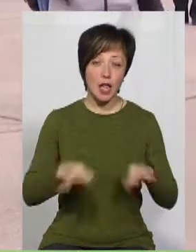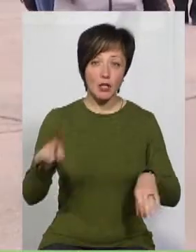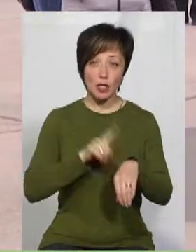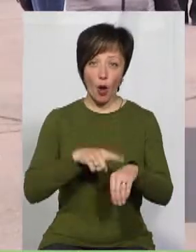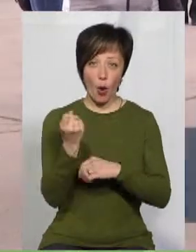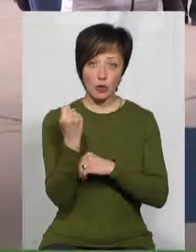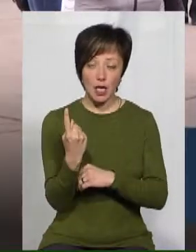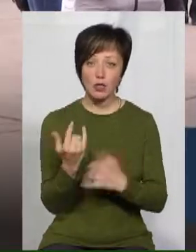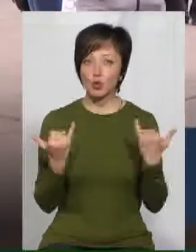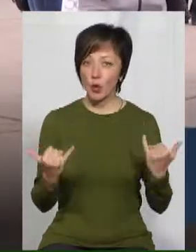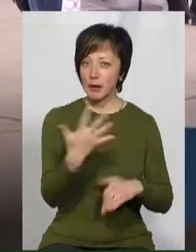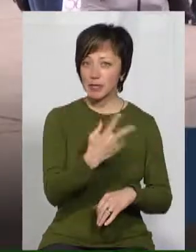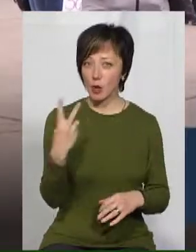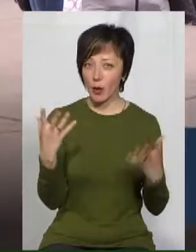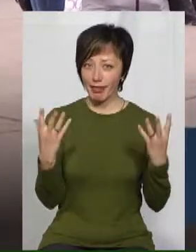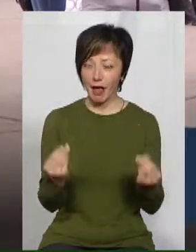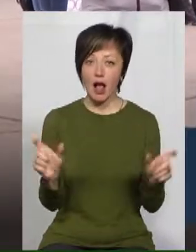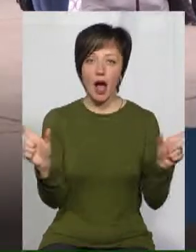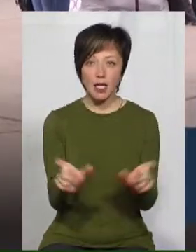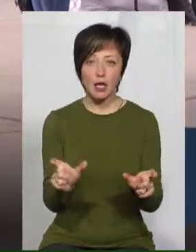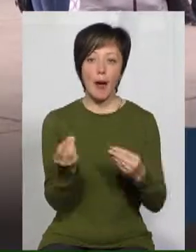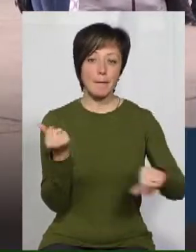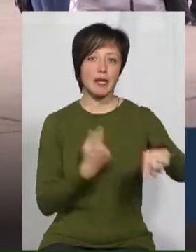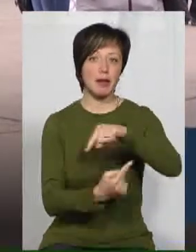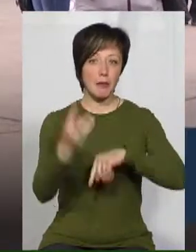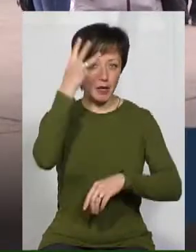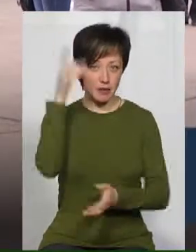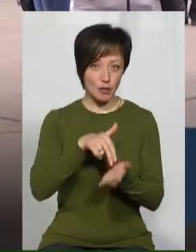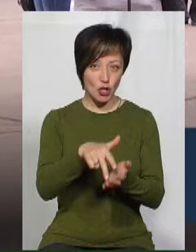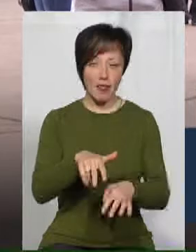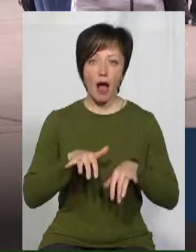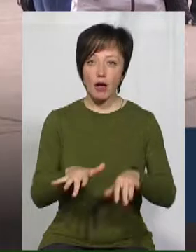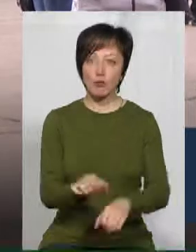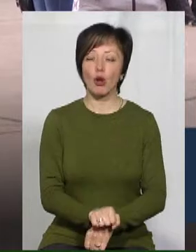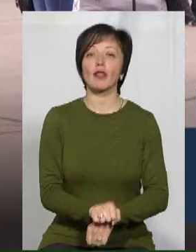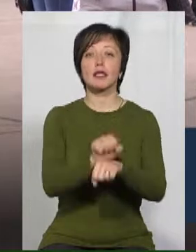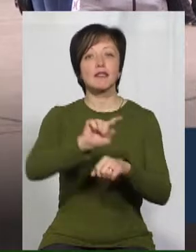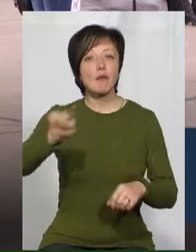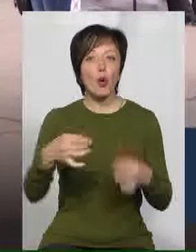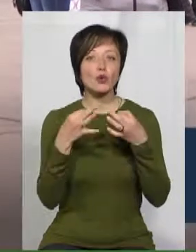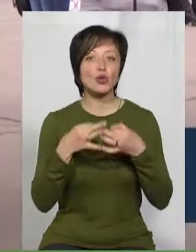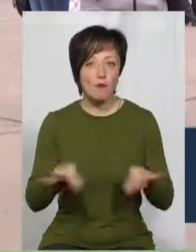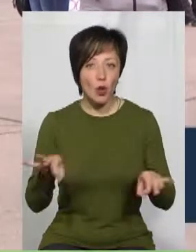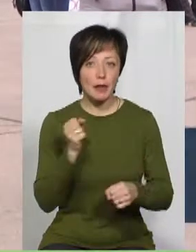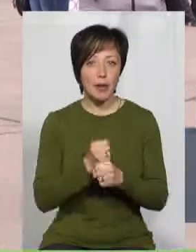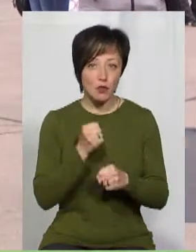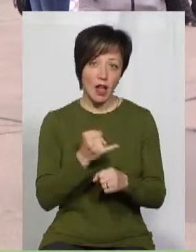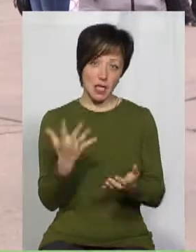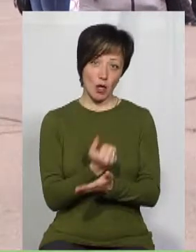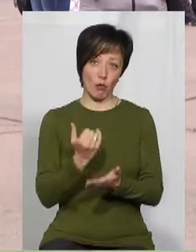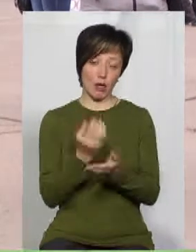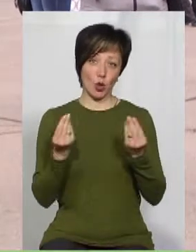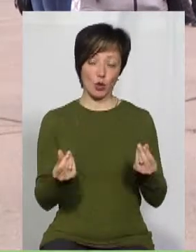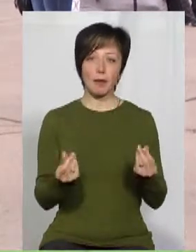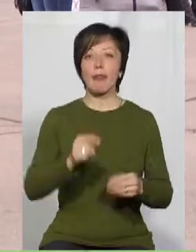11:00. Сьогодні, у 52-й день карантину, підприємці Хмельницького вийшли на акцію протесту з вимогою дозволити їм працювати та заробляти